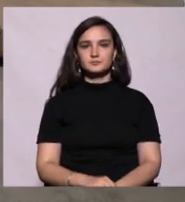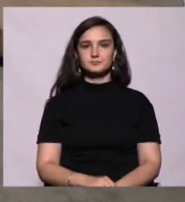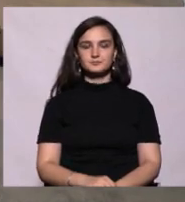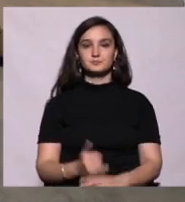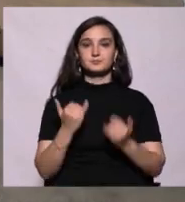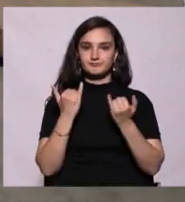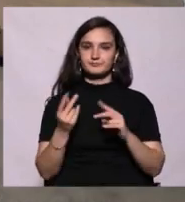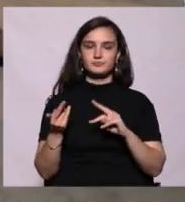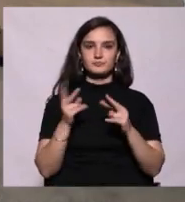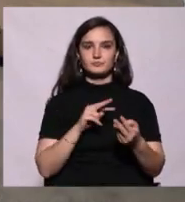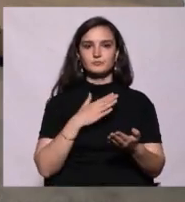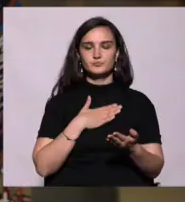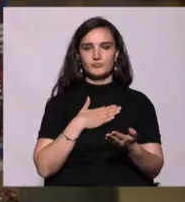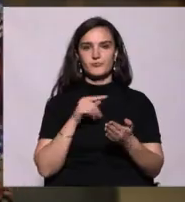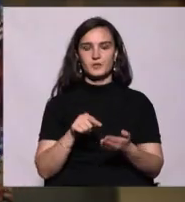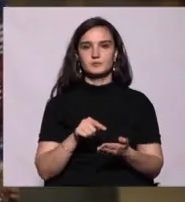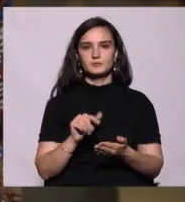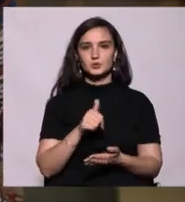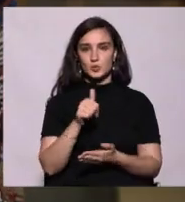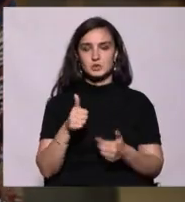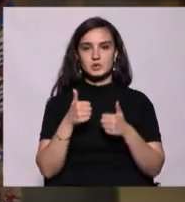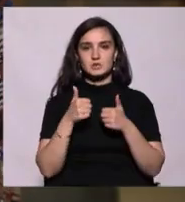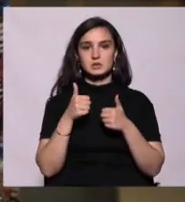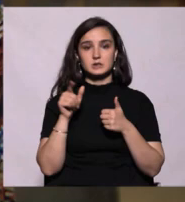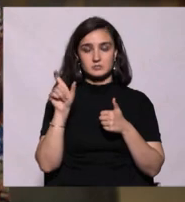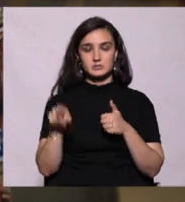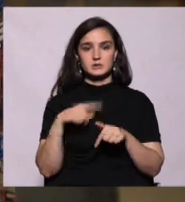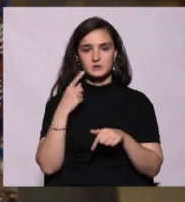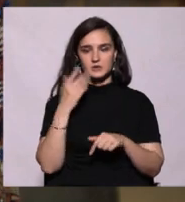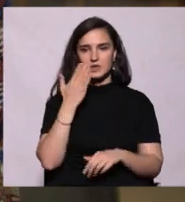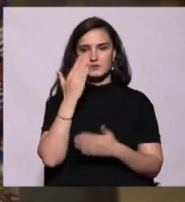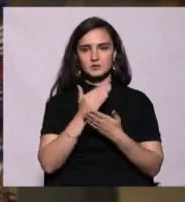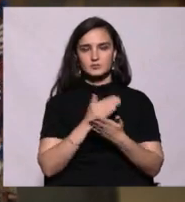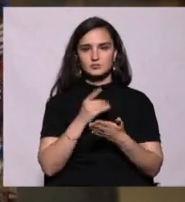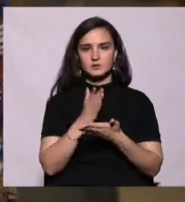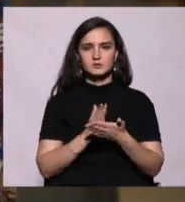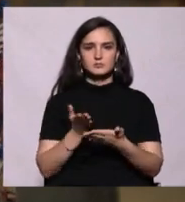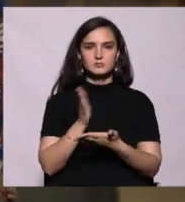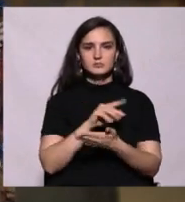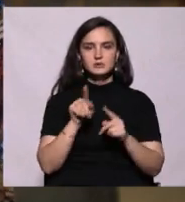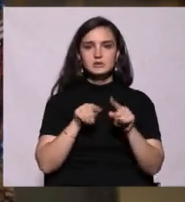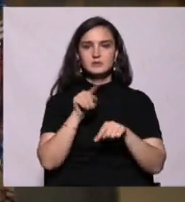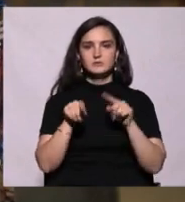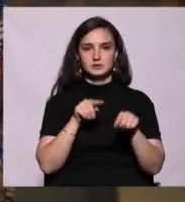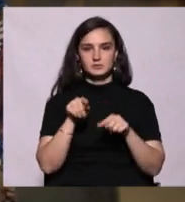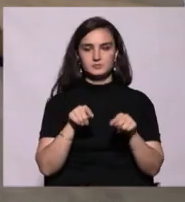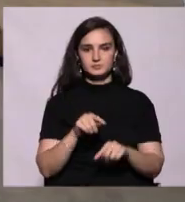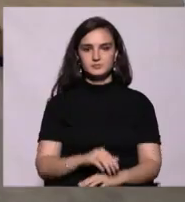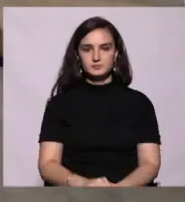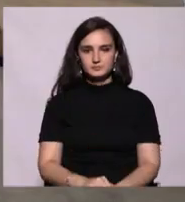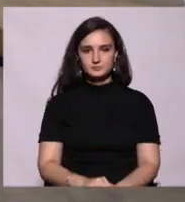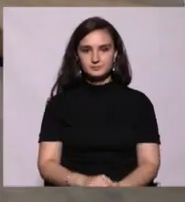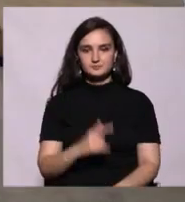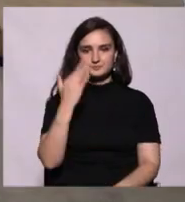Now, let's move on to our reading activity. როგორც კარტერმა თქვა, გაკვეთილის ამ ნაწილში გადავდივართ კითხვის აქტივობაზე.